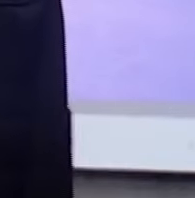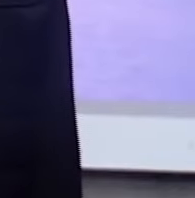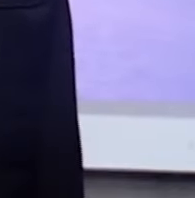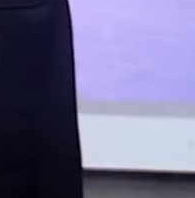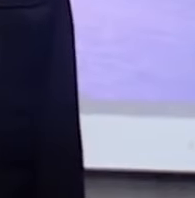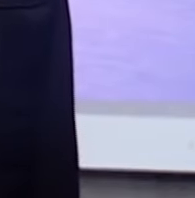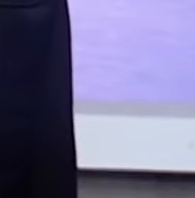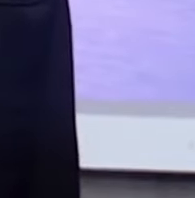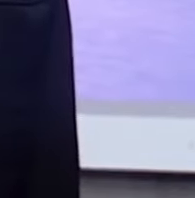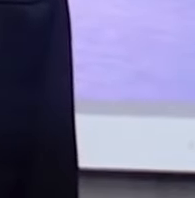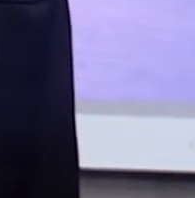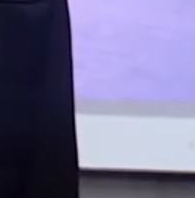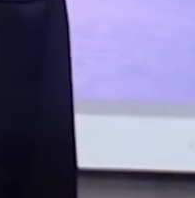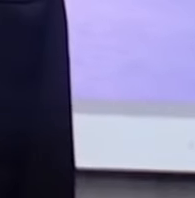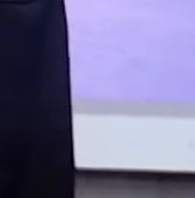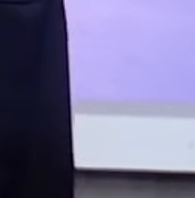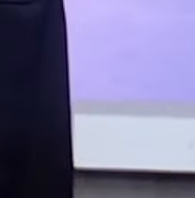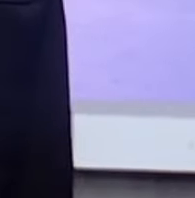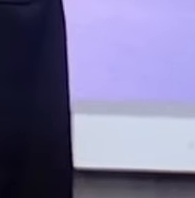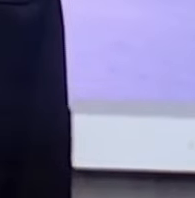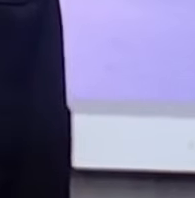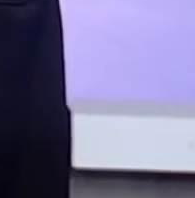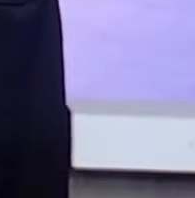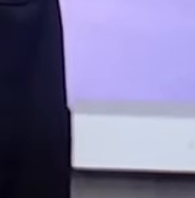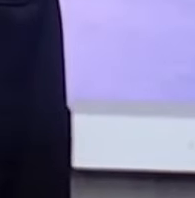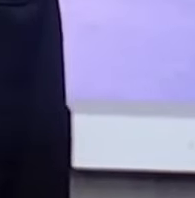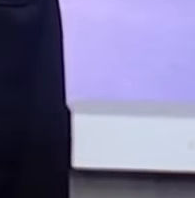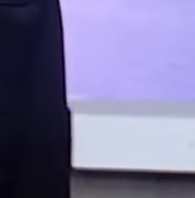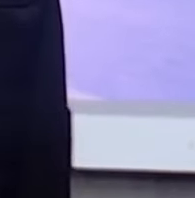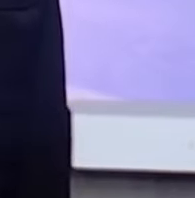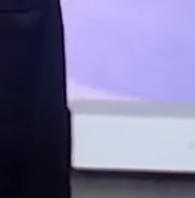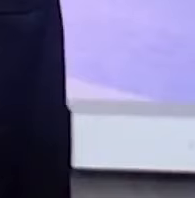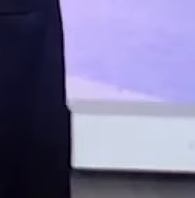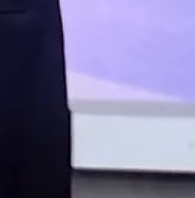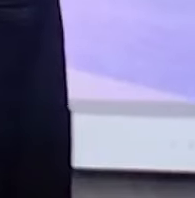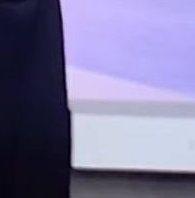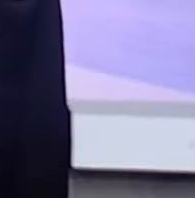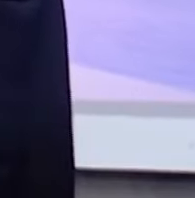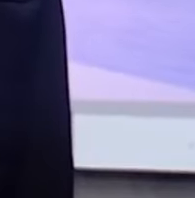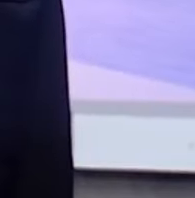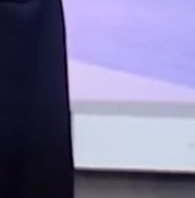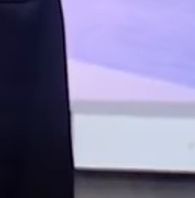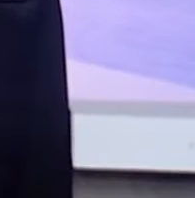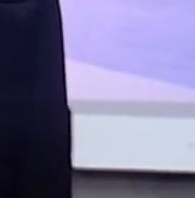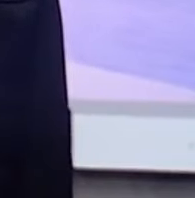maging saksi. Mag-subscribe sa GMA Integrated News sa YouTube, at para sa mga kapuso abroad,